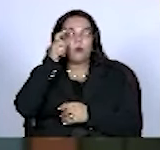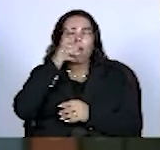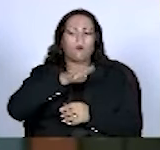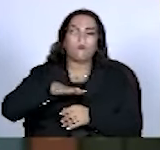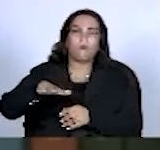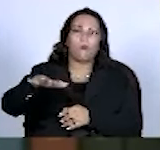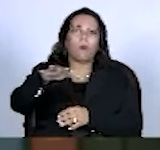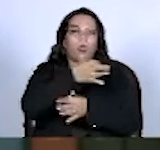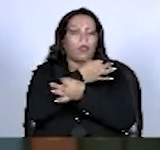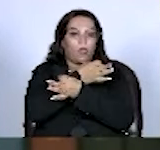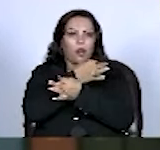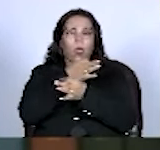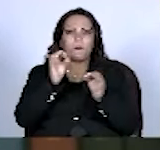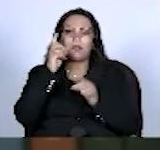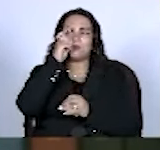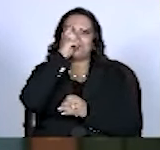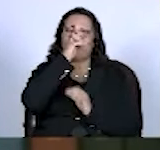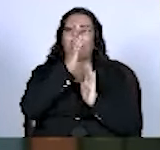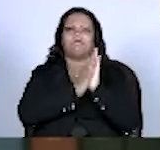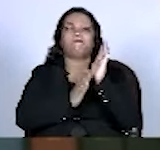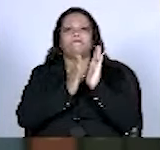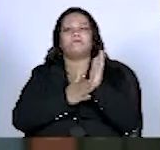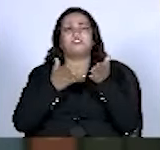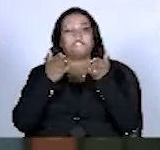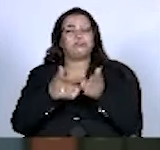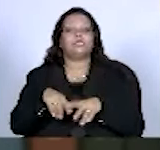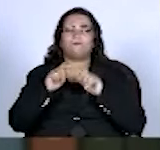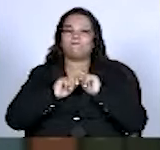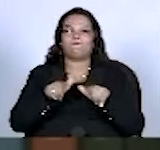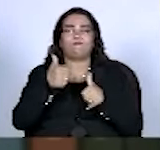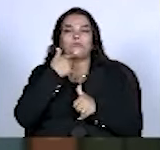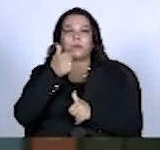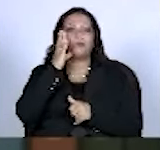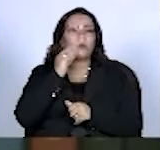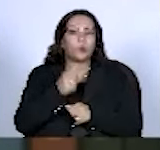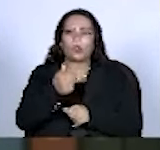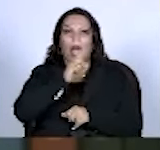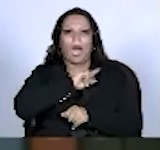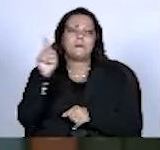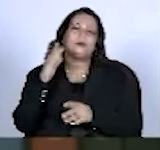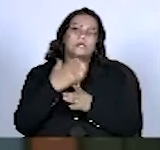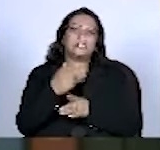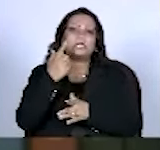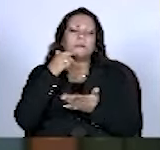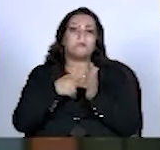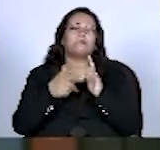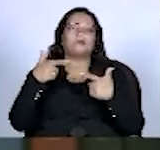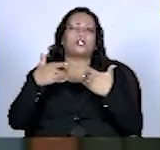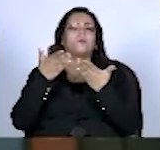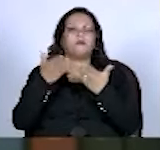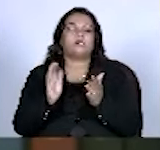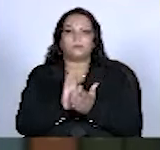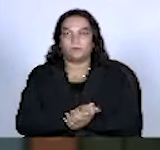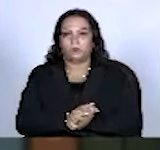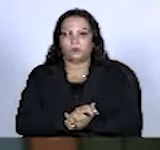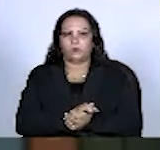الموقف برمته لا يبشر بشيء ايجابي في حاله اندلاع هذه